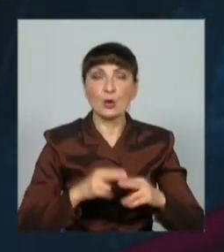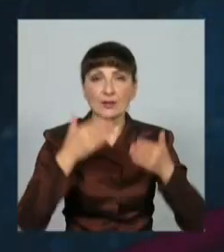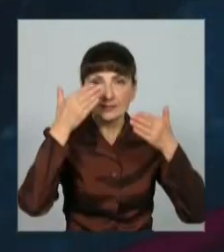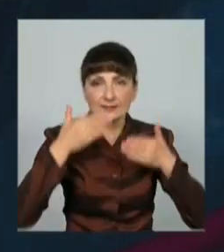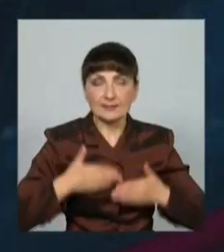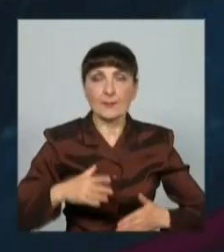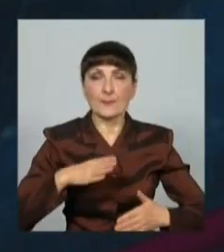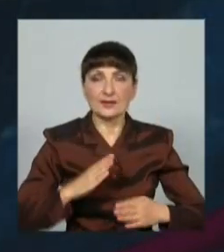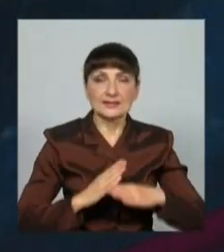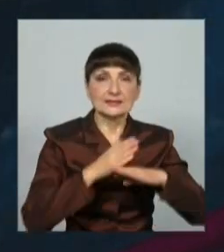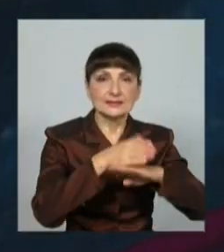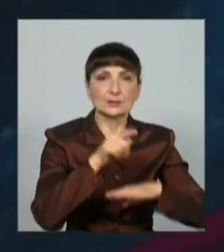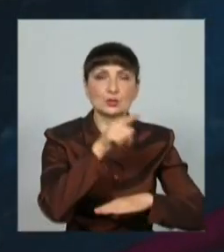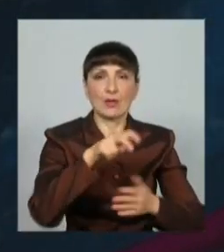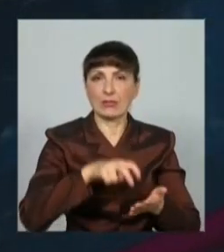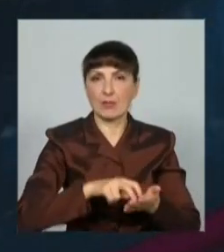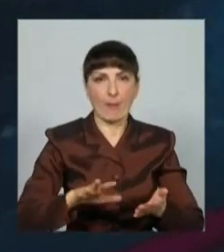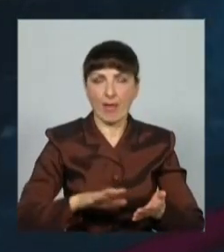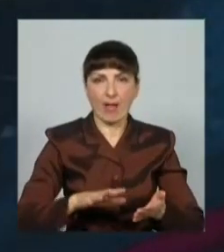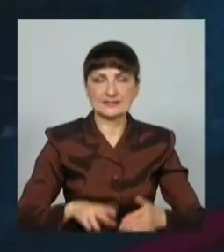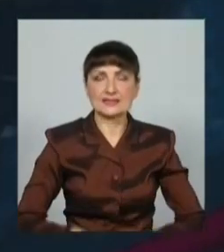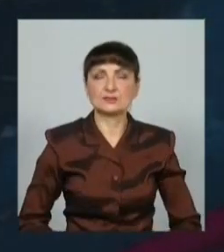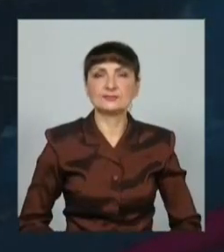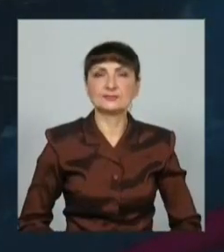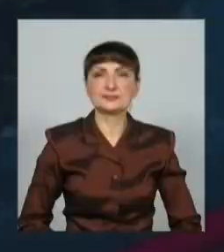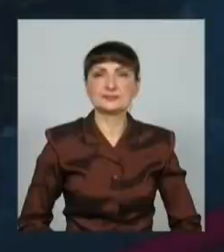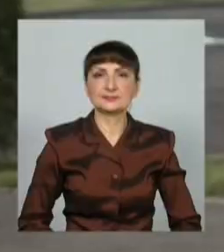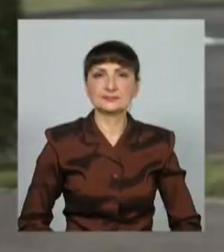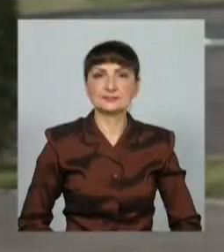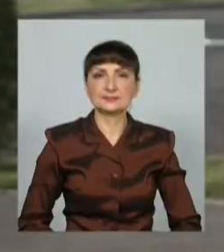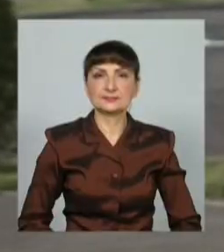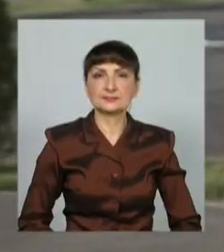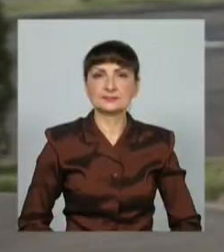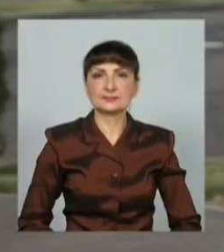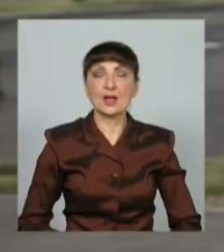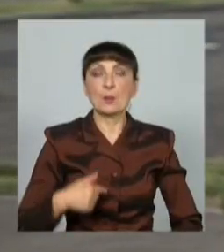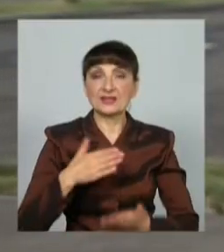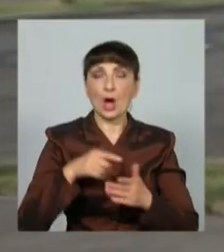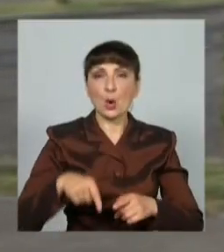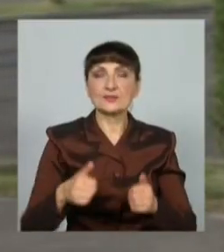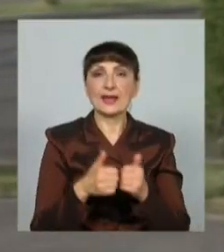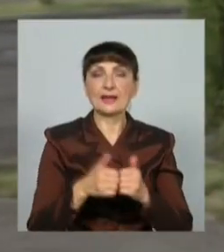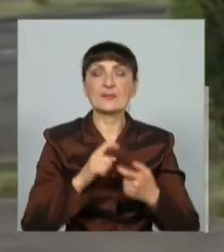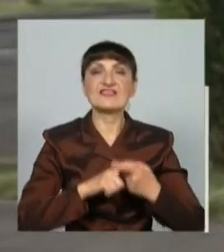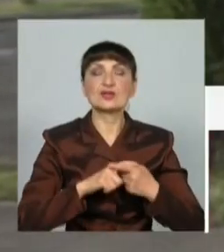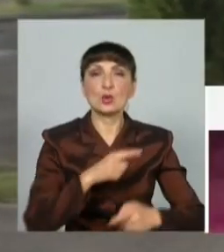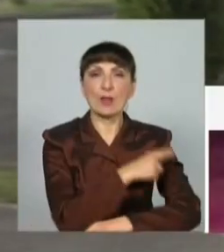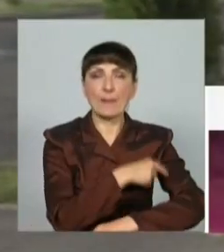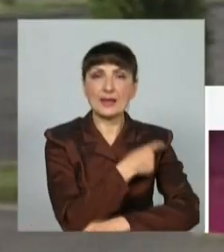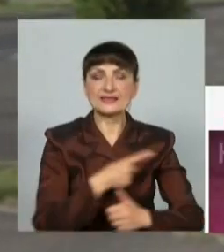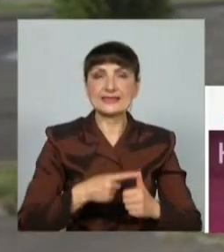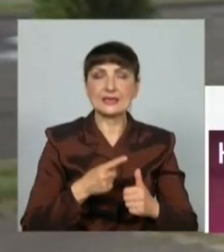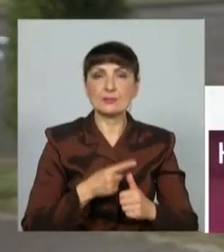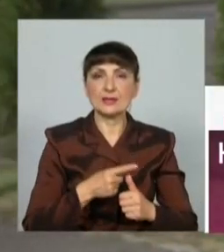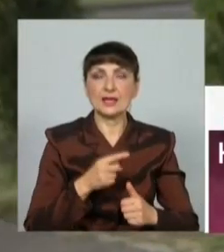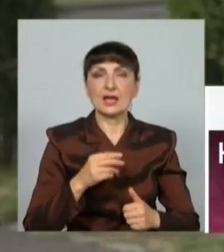в защитный костюм и не побоялся зайти в красную зону. Мы находимся возле инфекционной больницы имени